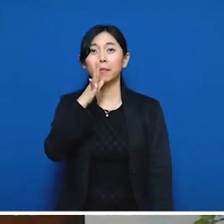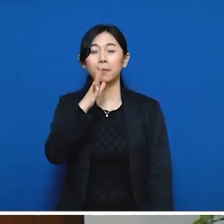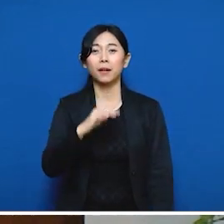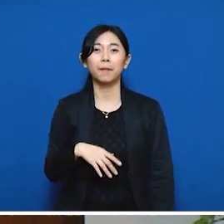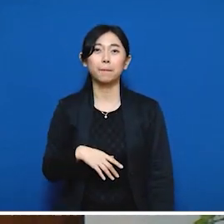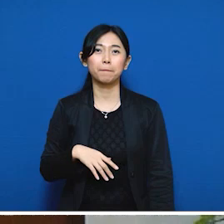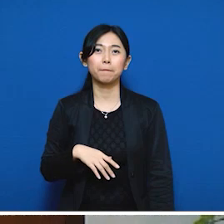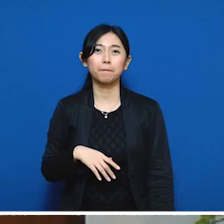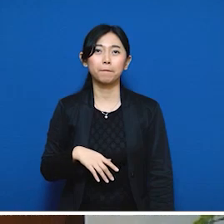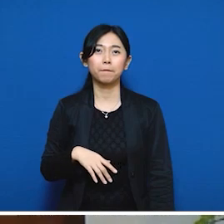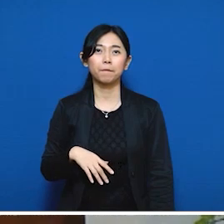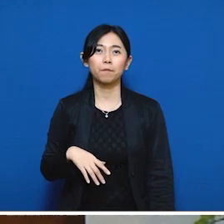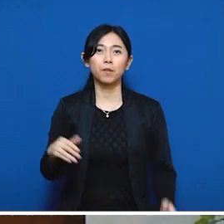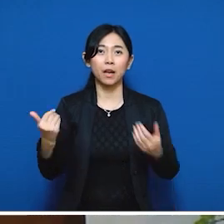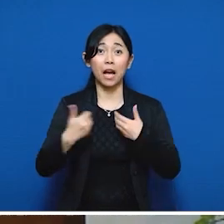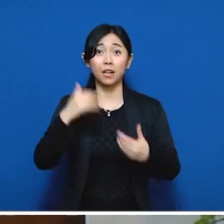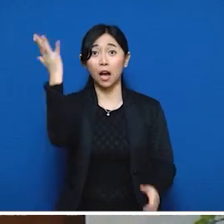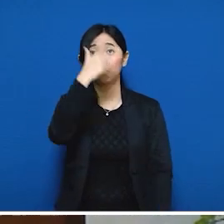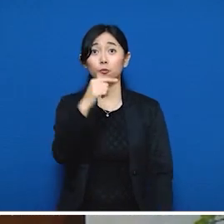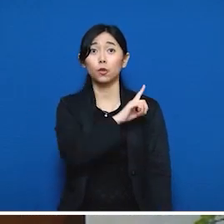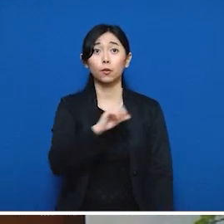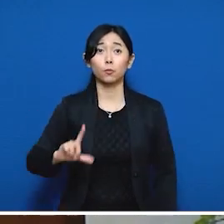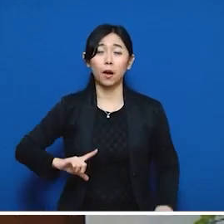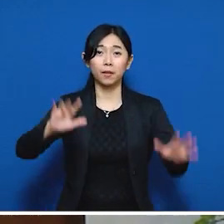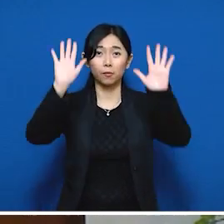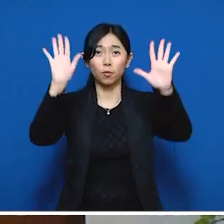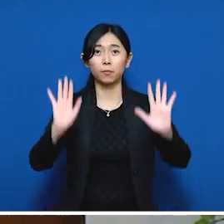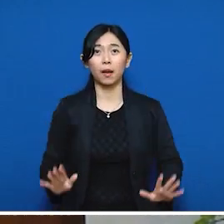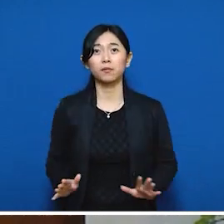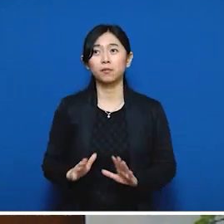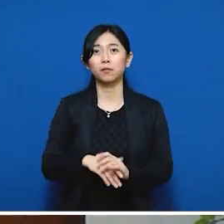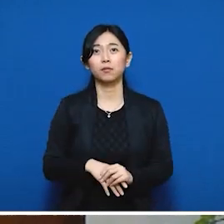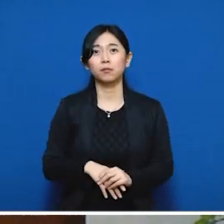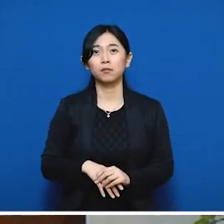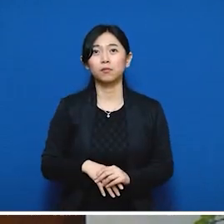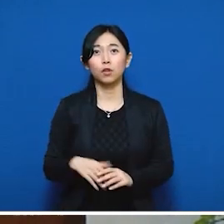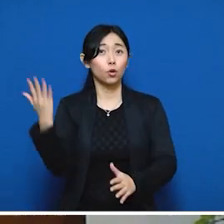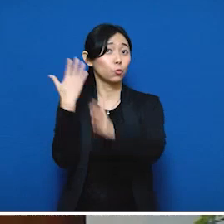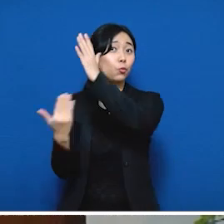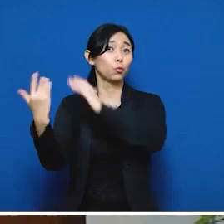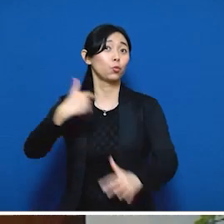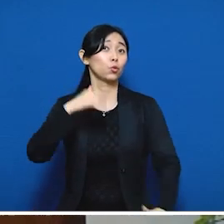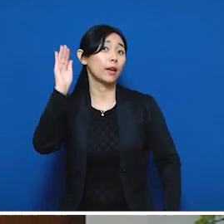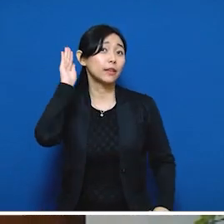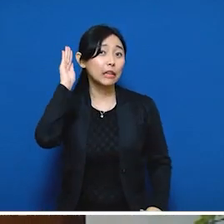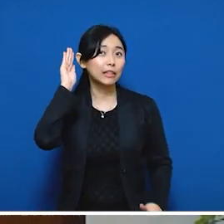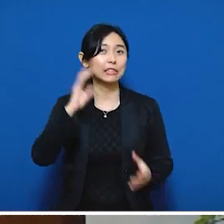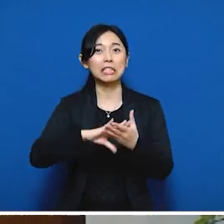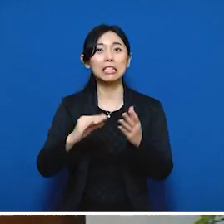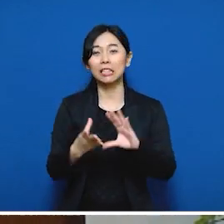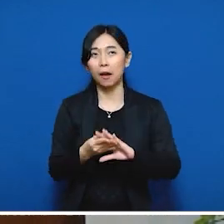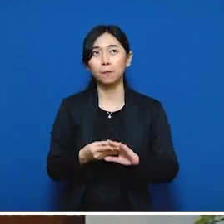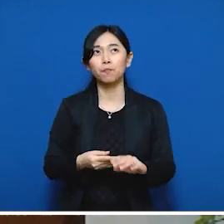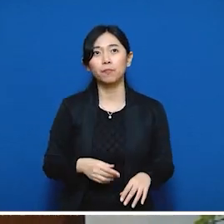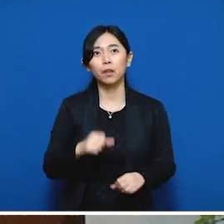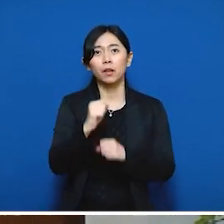itu adalah anugerah Tuhan yang luar biasa. Konon ceritanya, saudara-saudara,